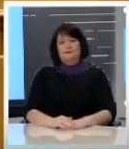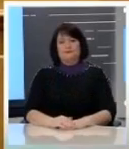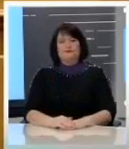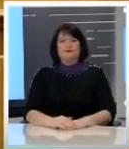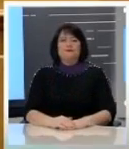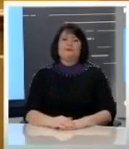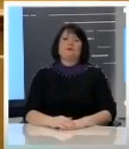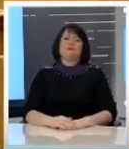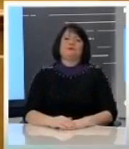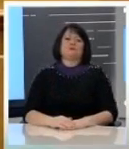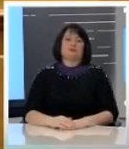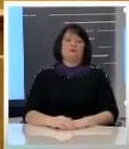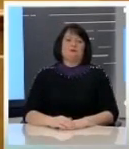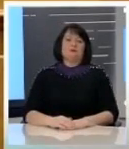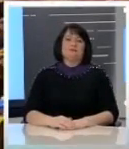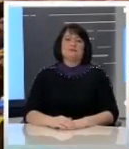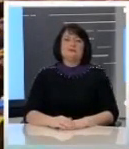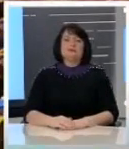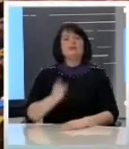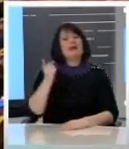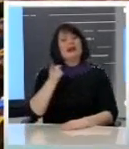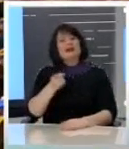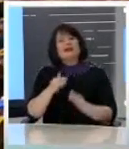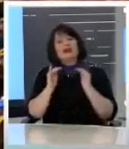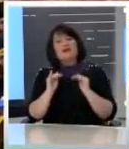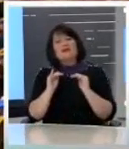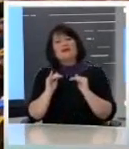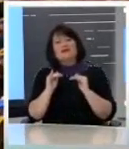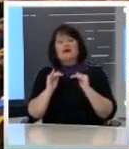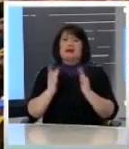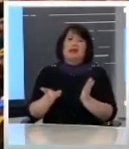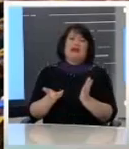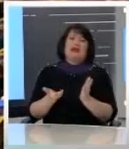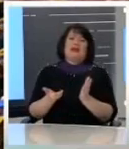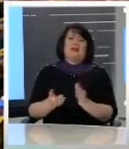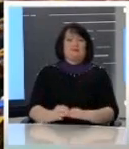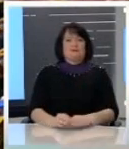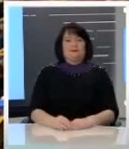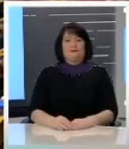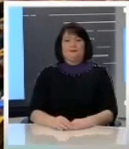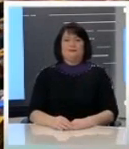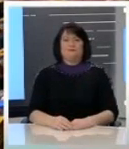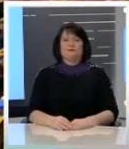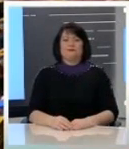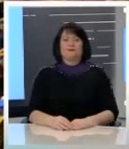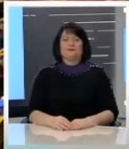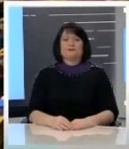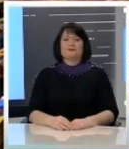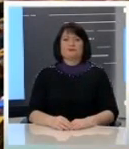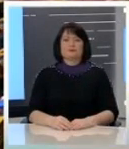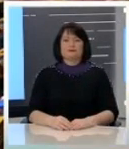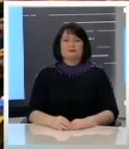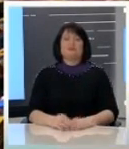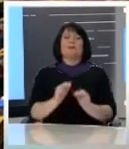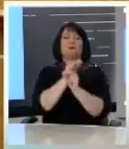Κύριε Χατζηδάκη. Εντάξει, εντάξει, τα ίδια κριτήρια χρησιμοποίησαμε και ήταν. Παρακαλώ, μία εβδομάδα να μιλάμε λοιπόν για αυτά τα θέματα.